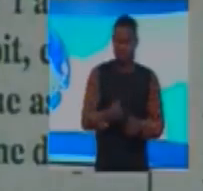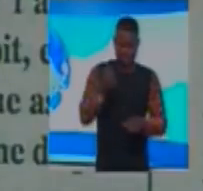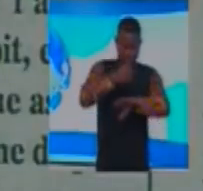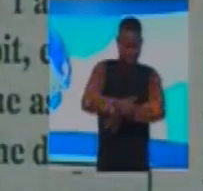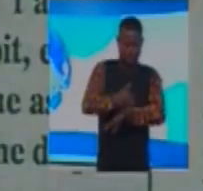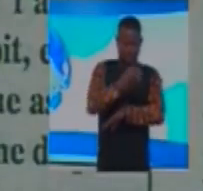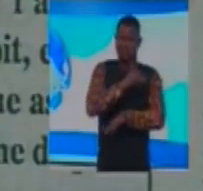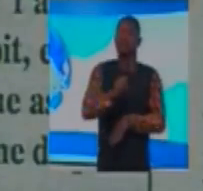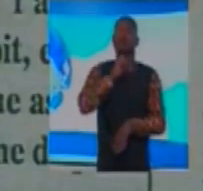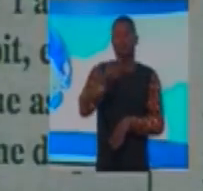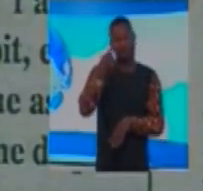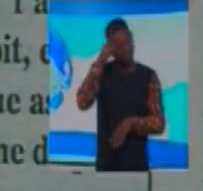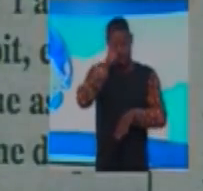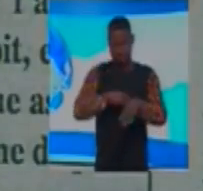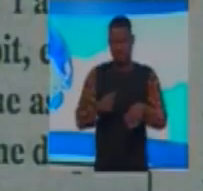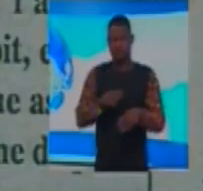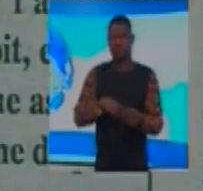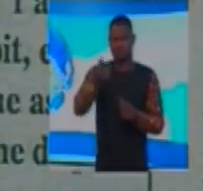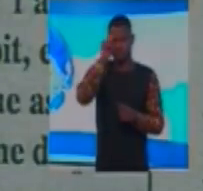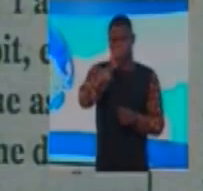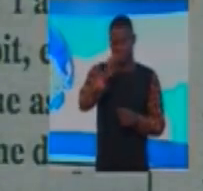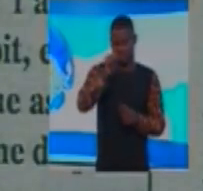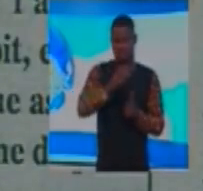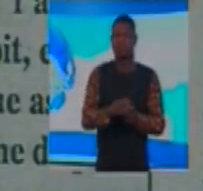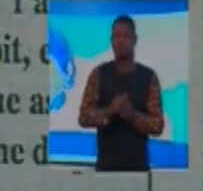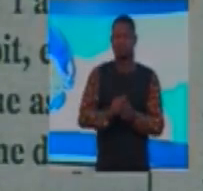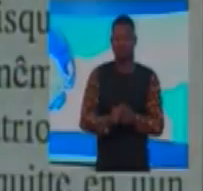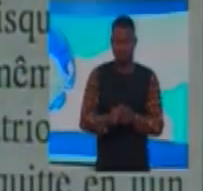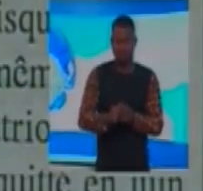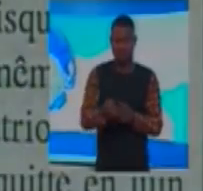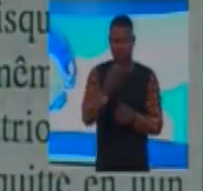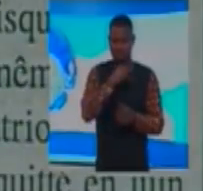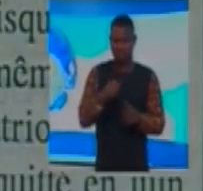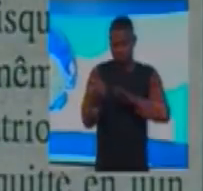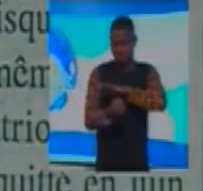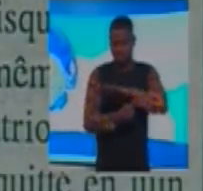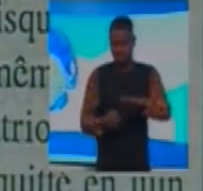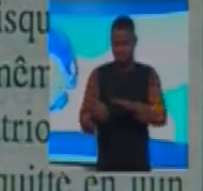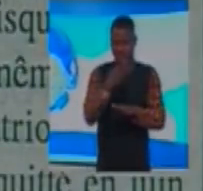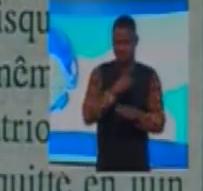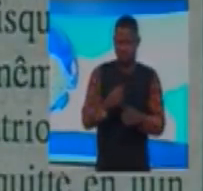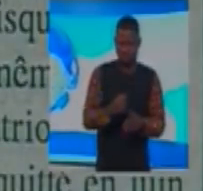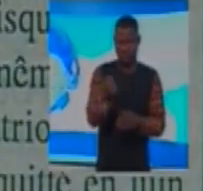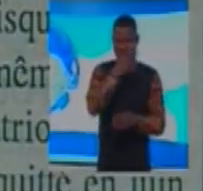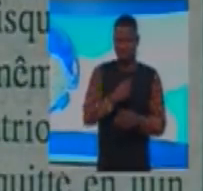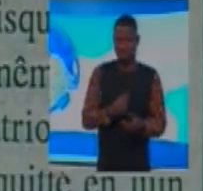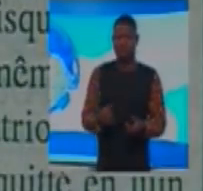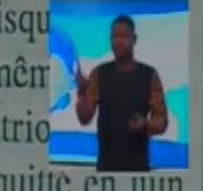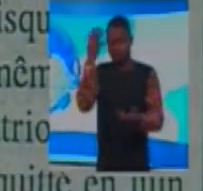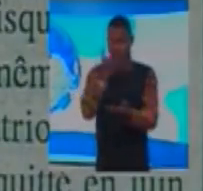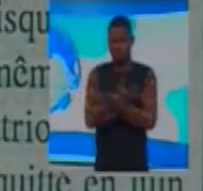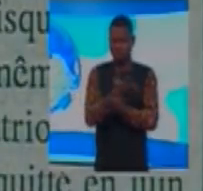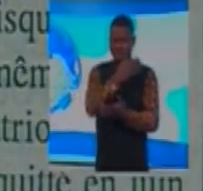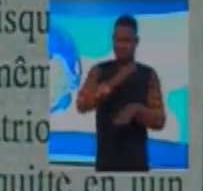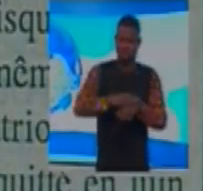Ntaganda est surnommé Terminator, écrit l'Observateur Palga. Sous réserve de sa condamnation définitive, ce sera la deuxième fois,